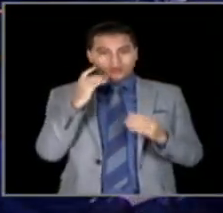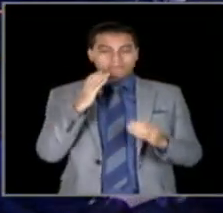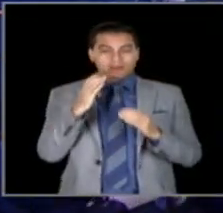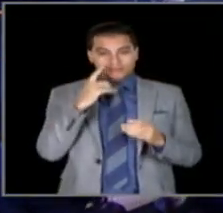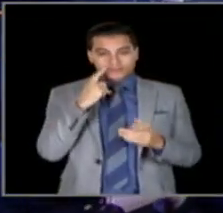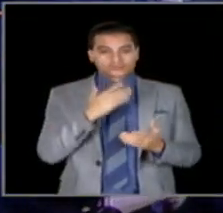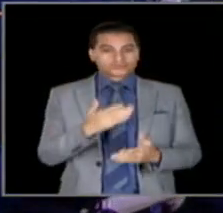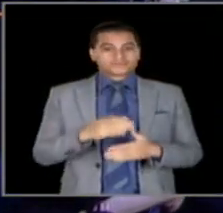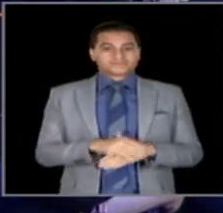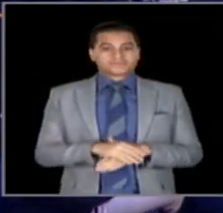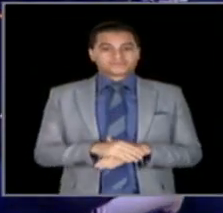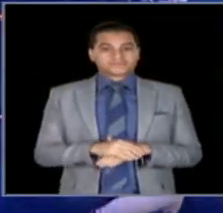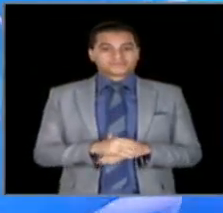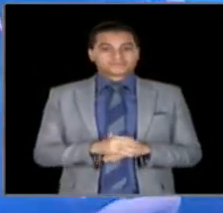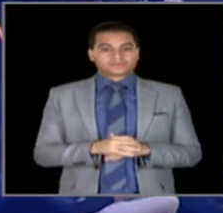تسمع الإجابات.